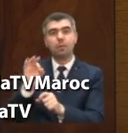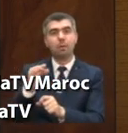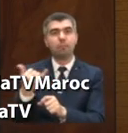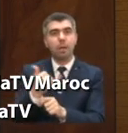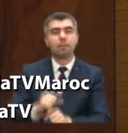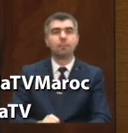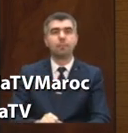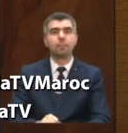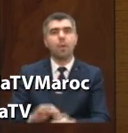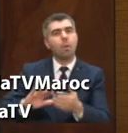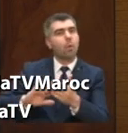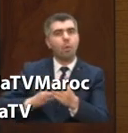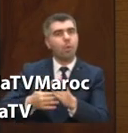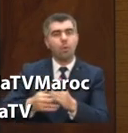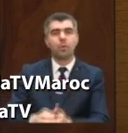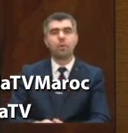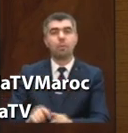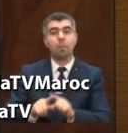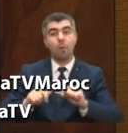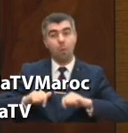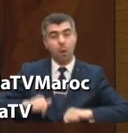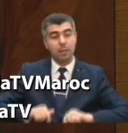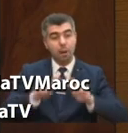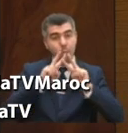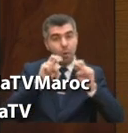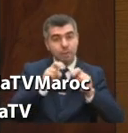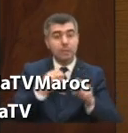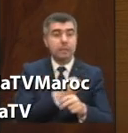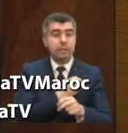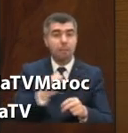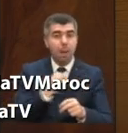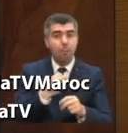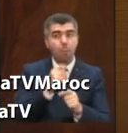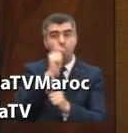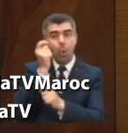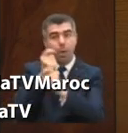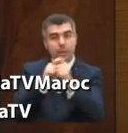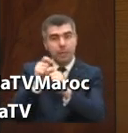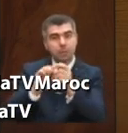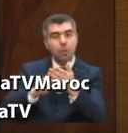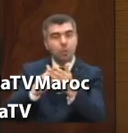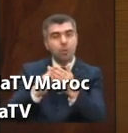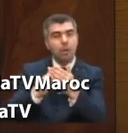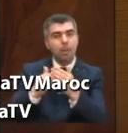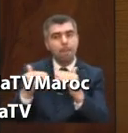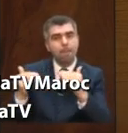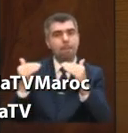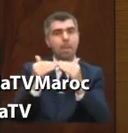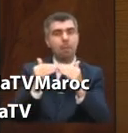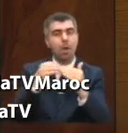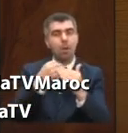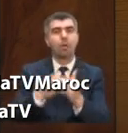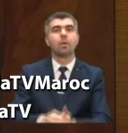بوضع رهن إشارتهم وطور الوزارة من مفتشين وأطباء ومهندسين، وذلك بتنسيق مع المعهد الوطني لظروف